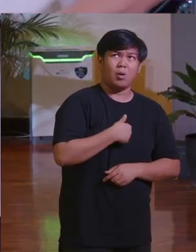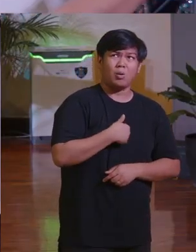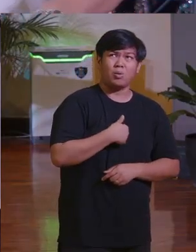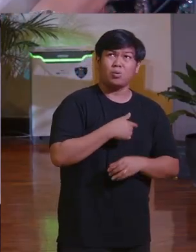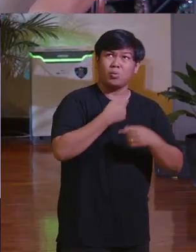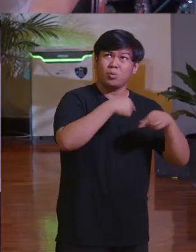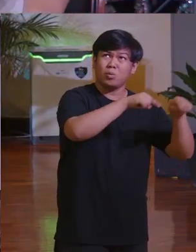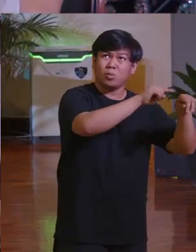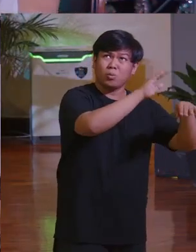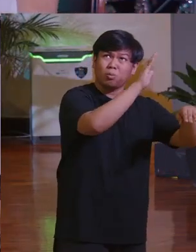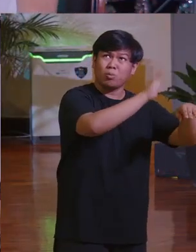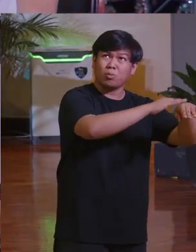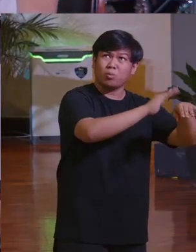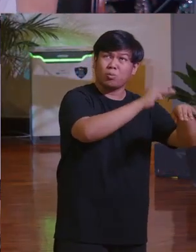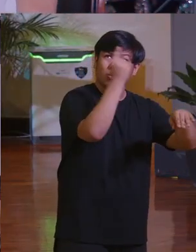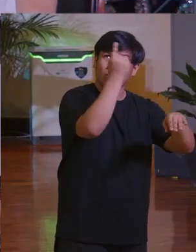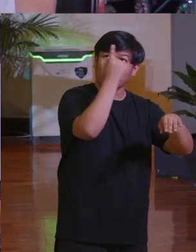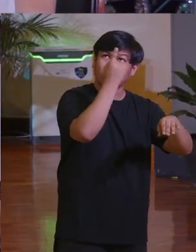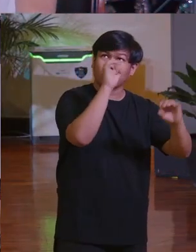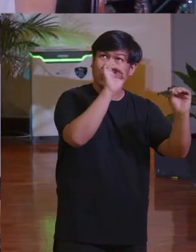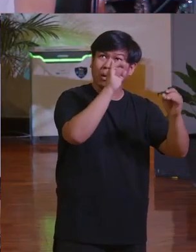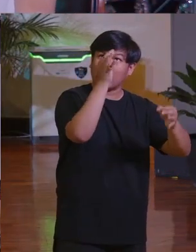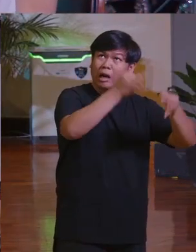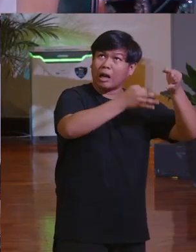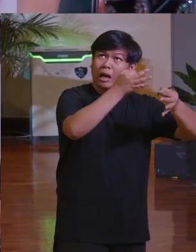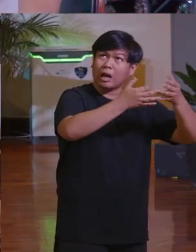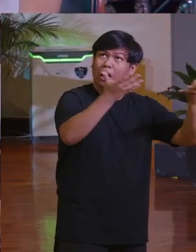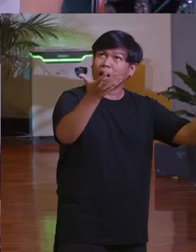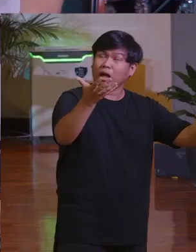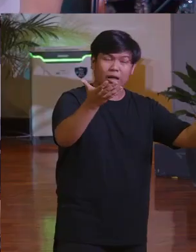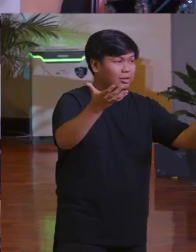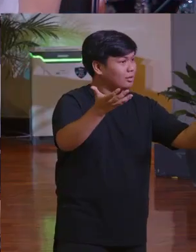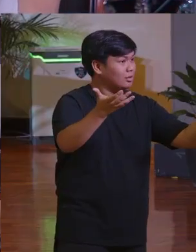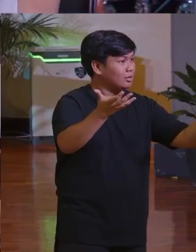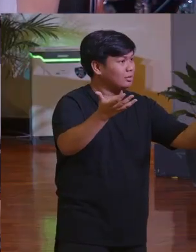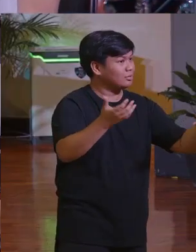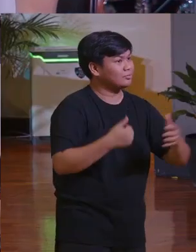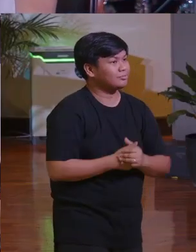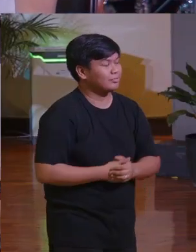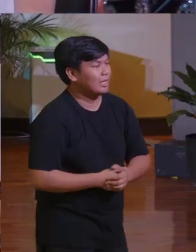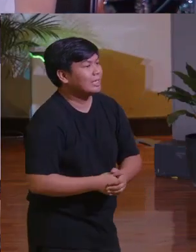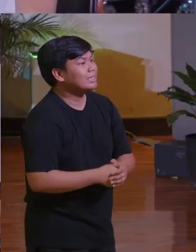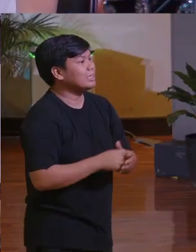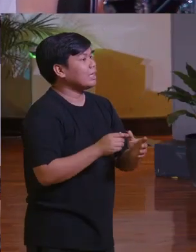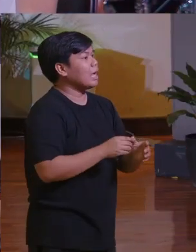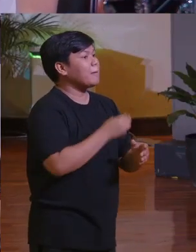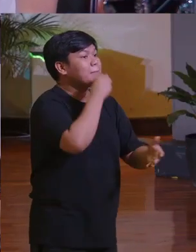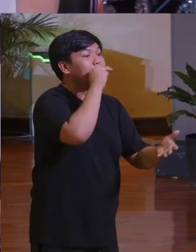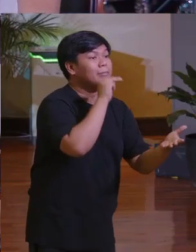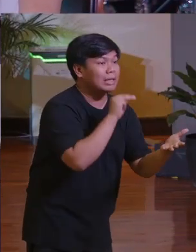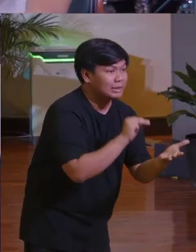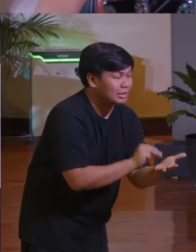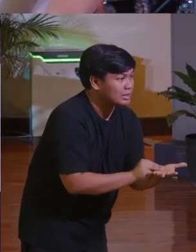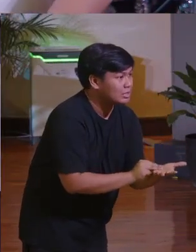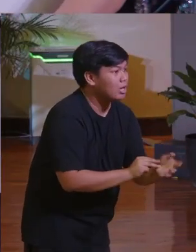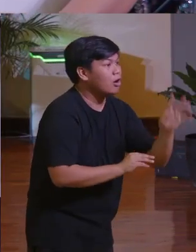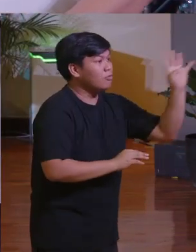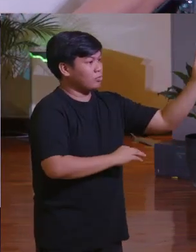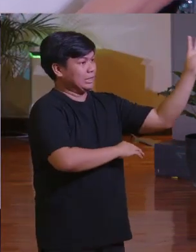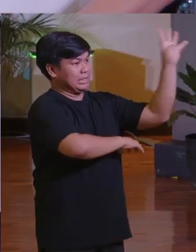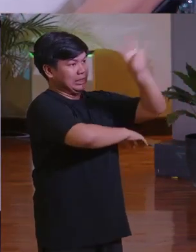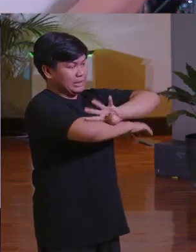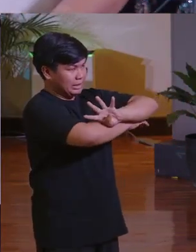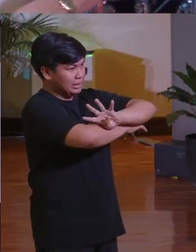babala, isang warning. Later on sa kwento, makikita natin na ang mensahe niya is 40